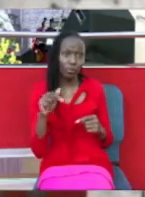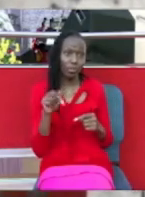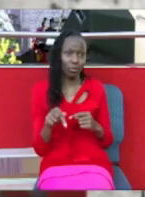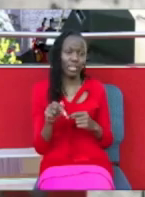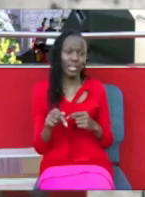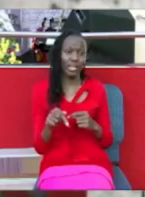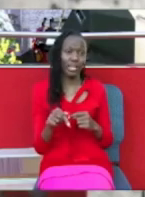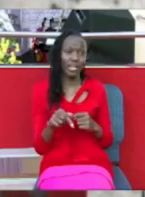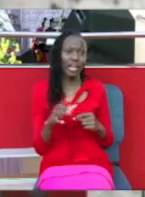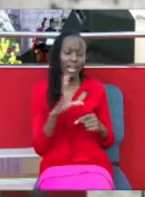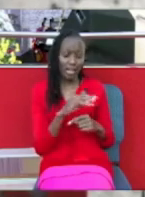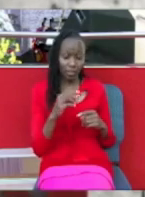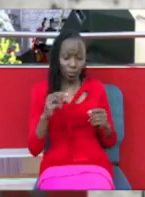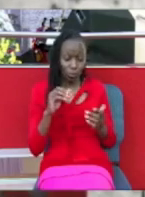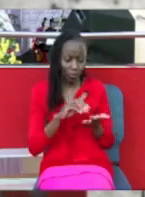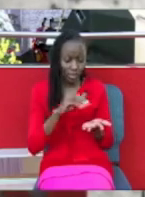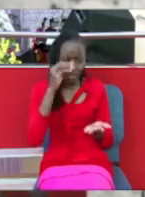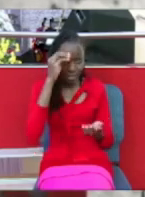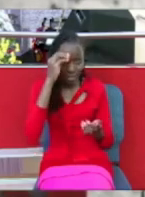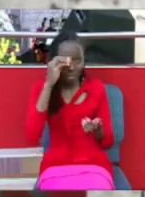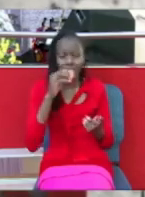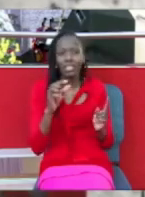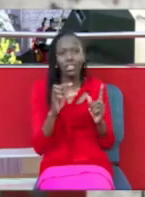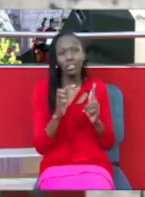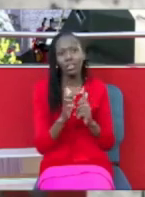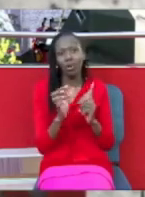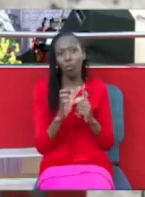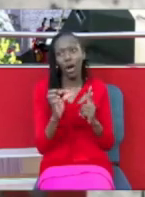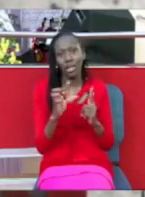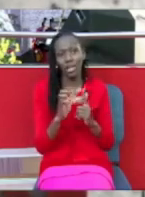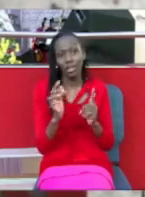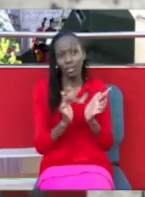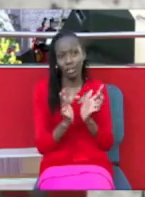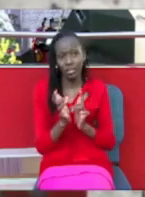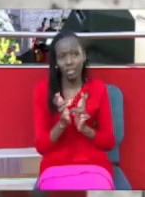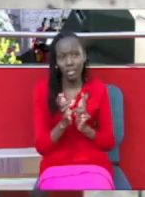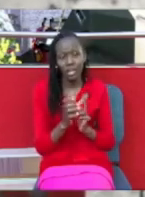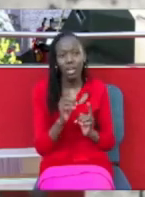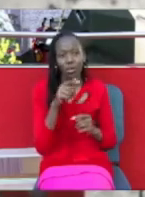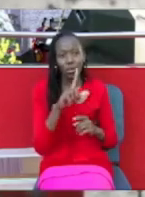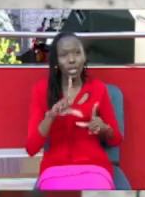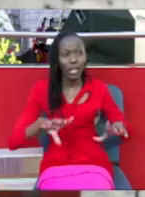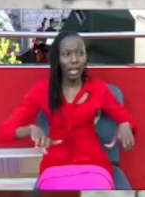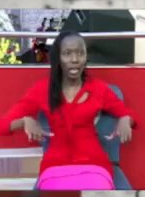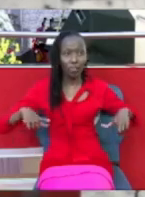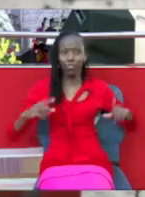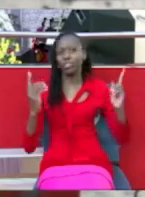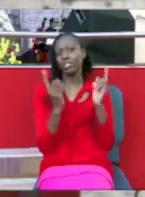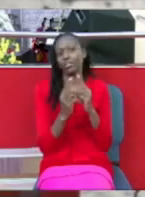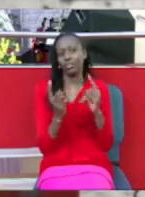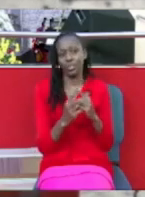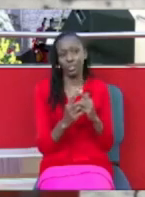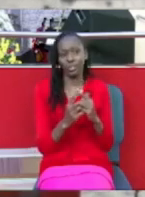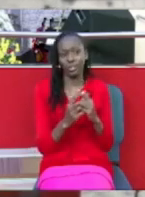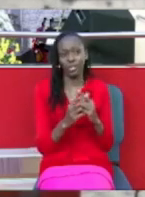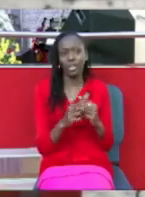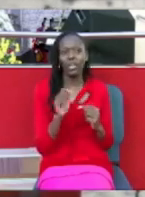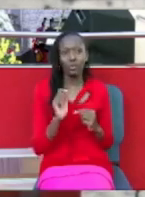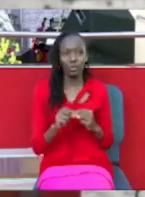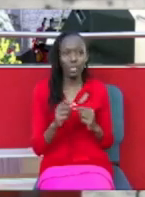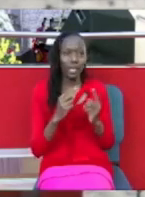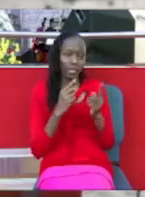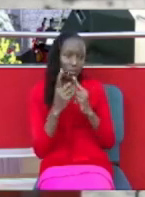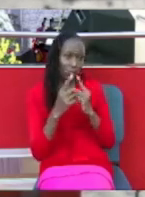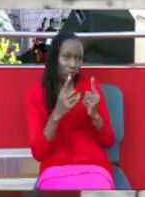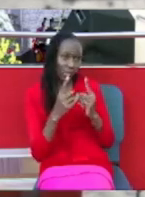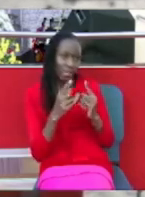na tuwasoma neno la Bwana, your life can never be the same. Maisha yako haipaswi. I pray that somebody can pick that. I just said that your life